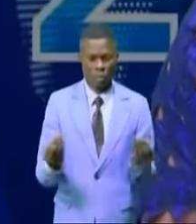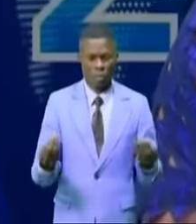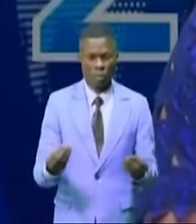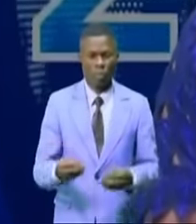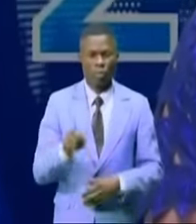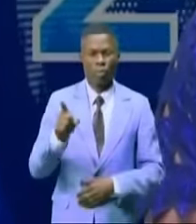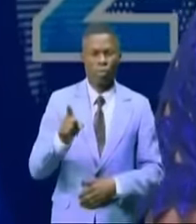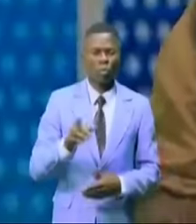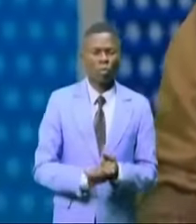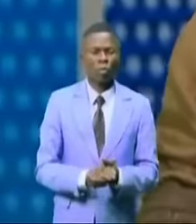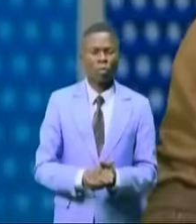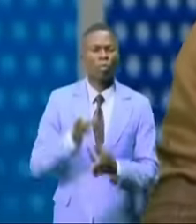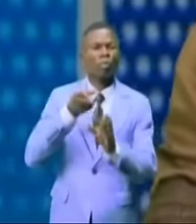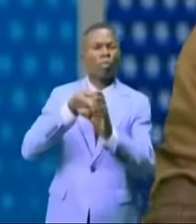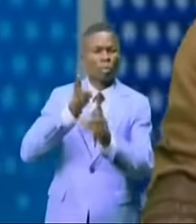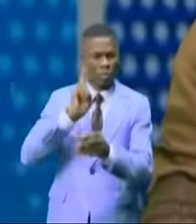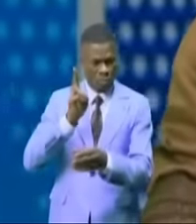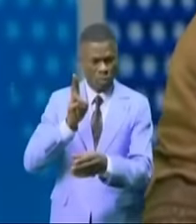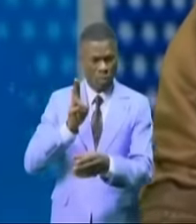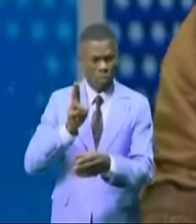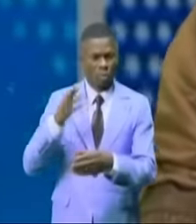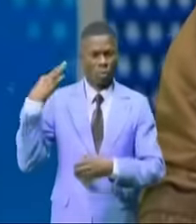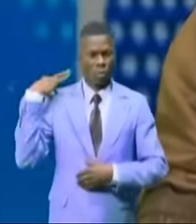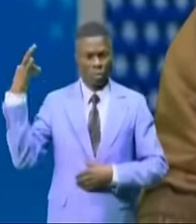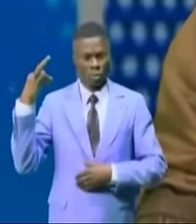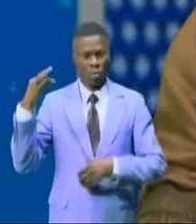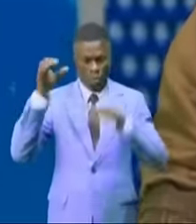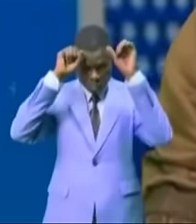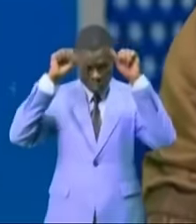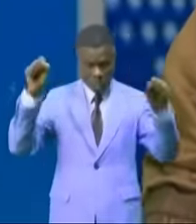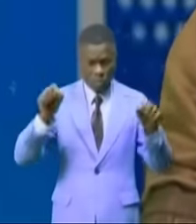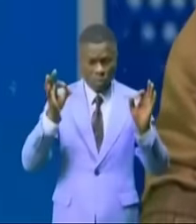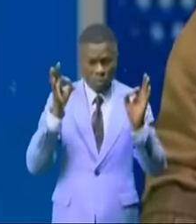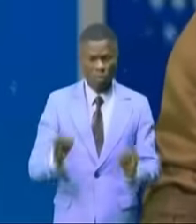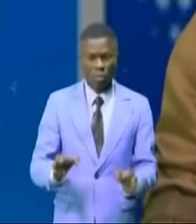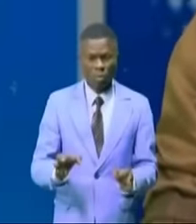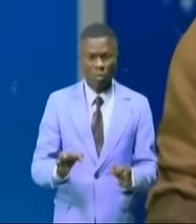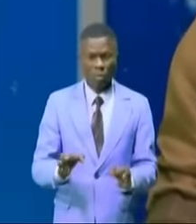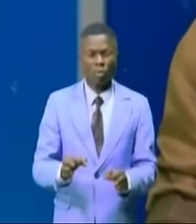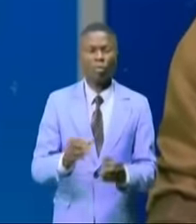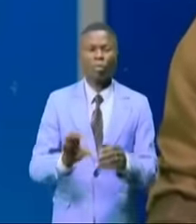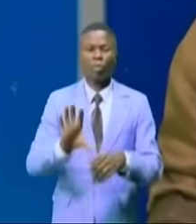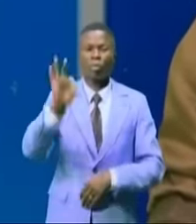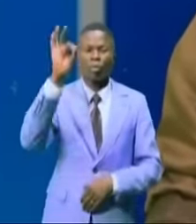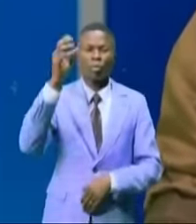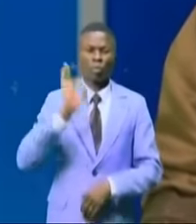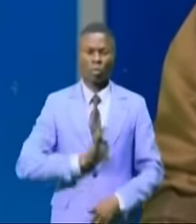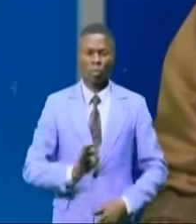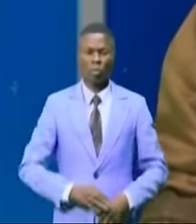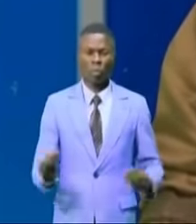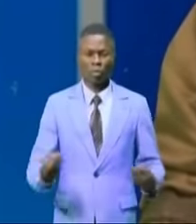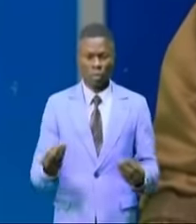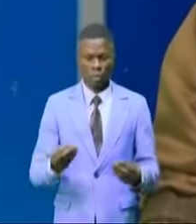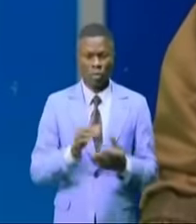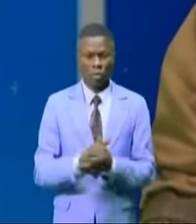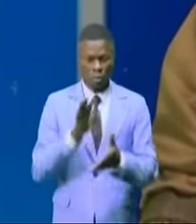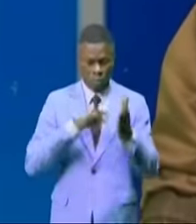choix? Ce qui justifie, c'est-à-dire que lorsque je suis rentrée dans cette course à la présidentielle,